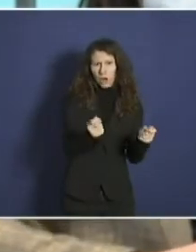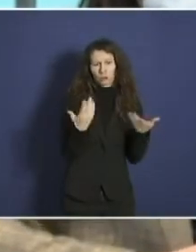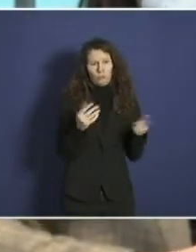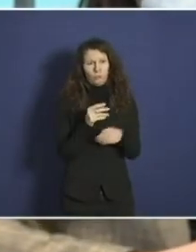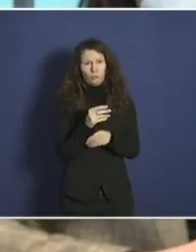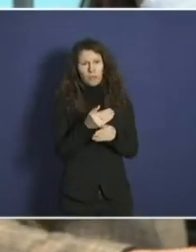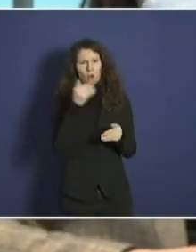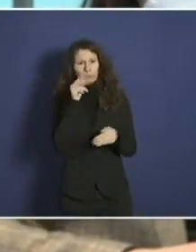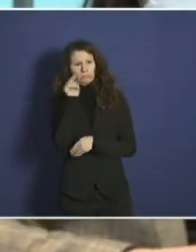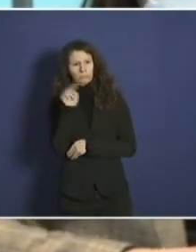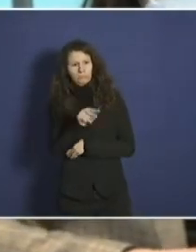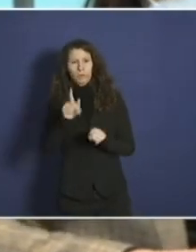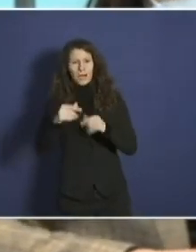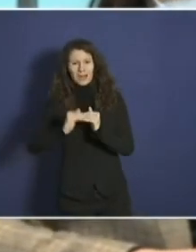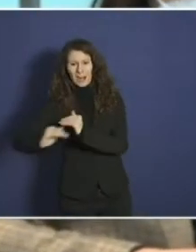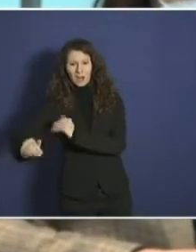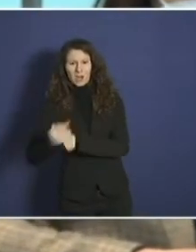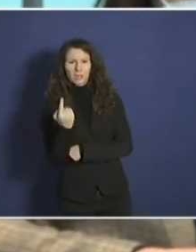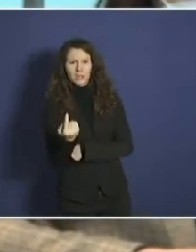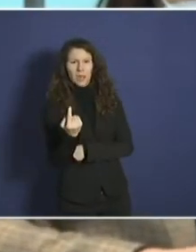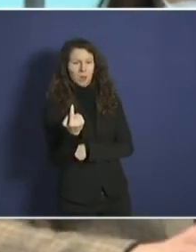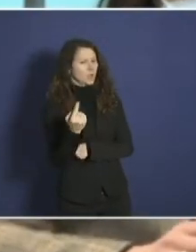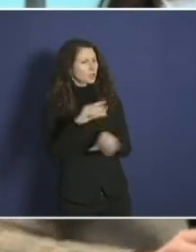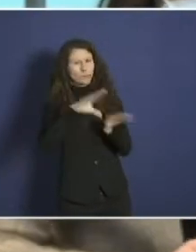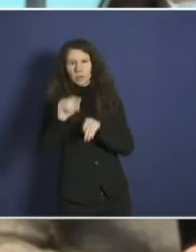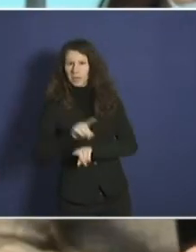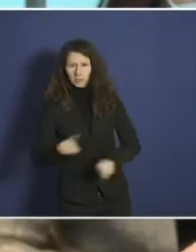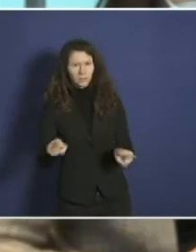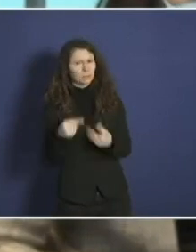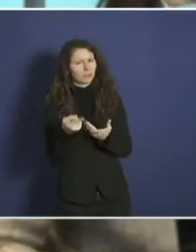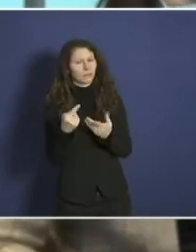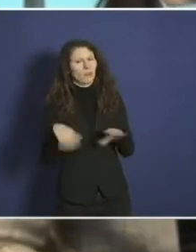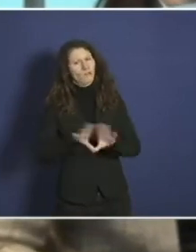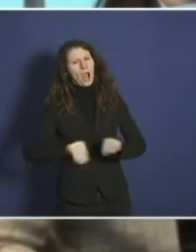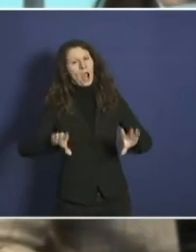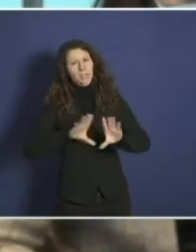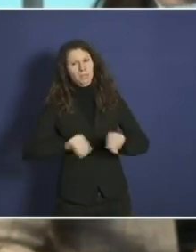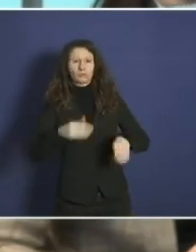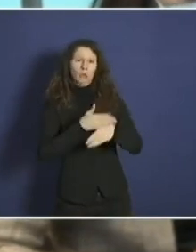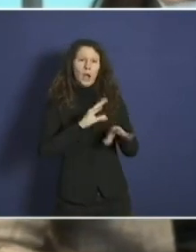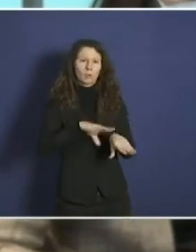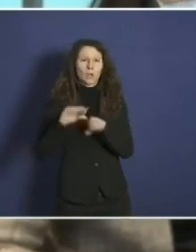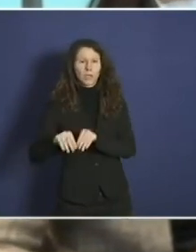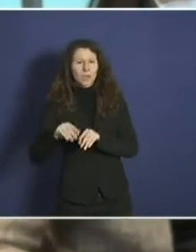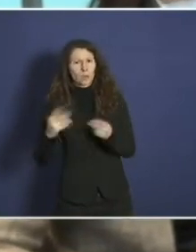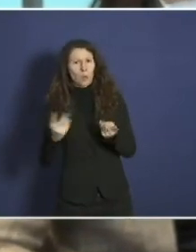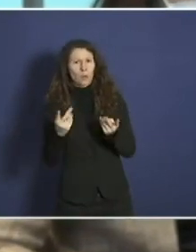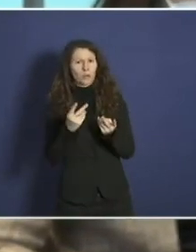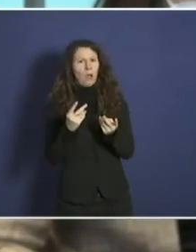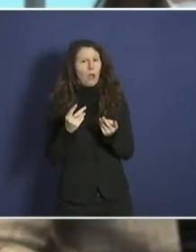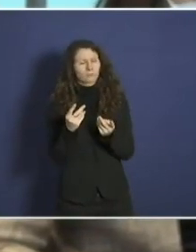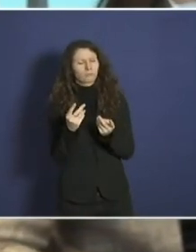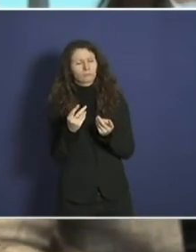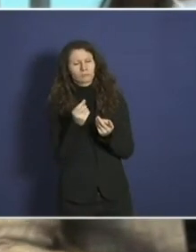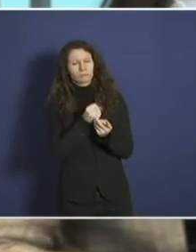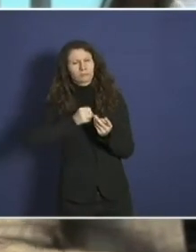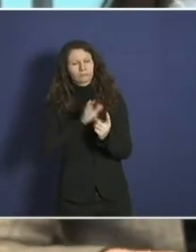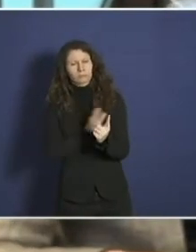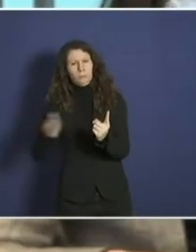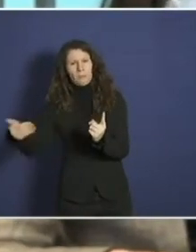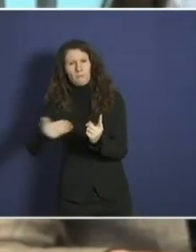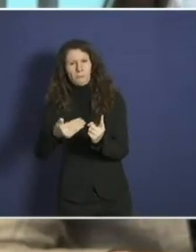entweder aufgeweicht oder unterlaufen wurden. Wären wir in der Pandemielage schon weiter vorne, wenn die Länder ihrem